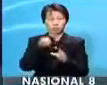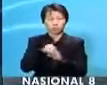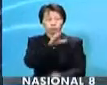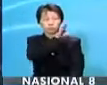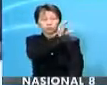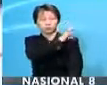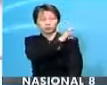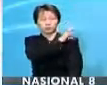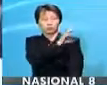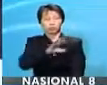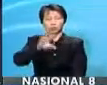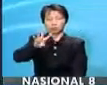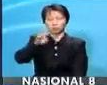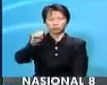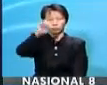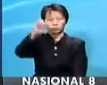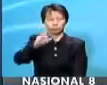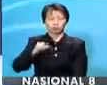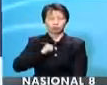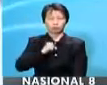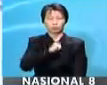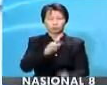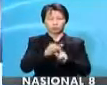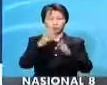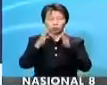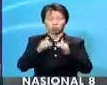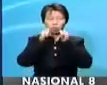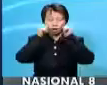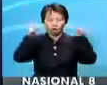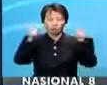pengerusi. 40% keahliannya adalah daripada orang